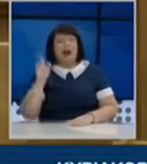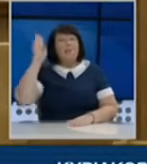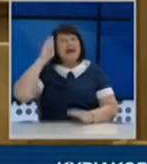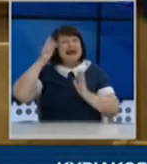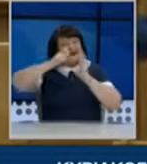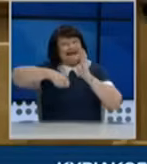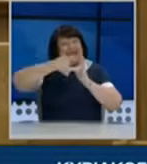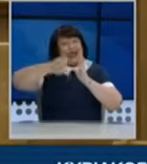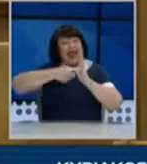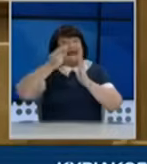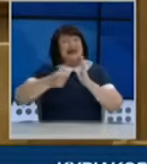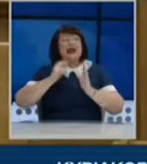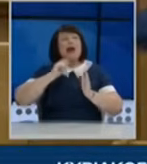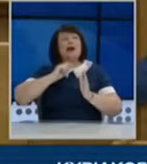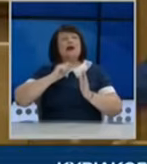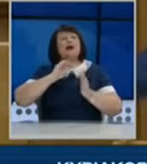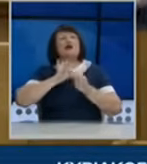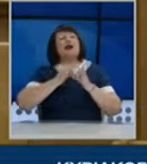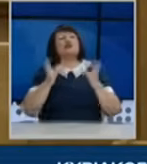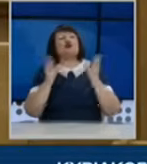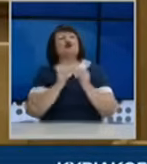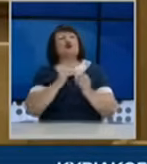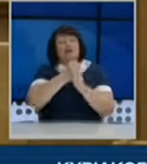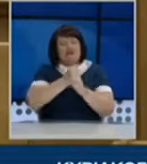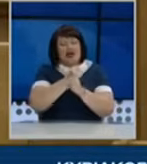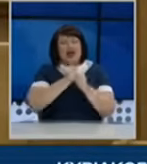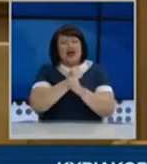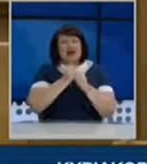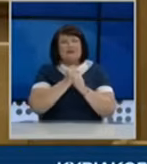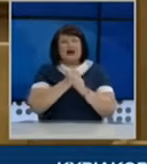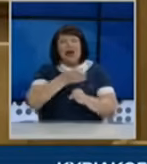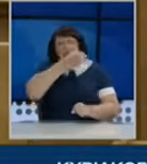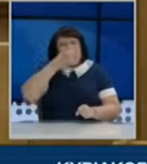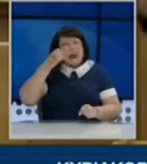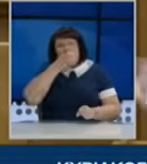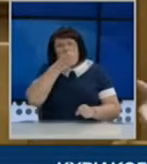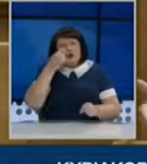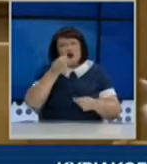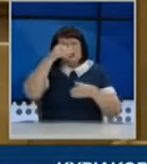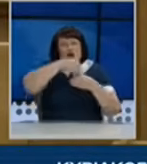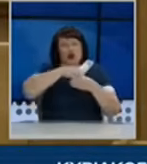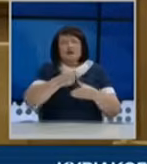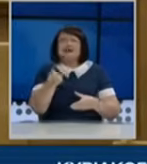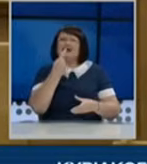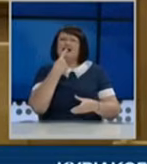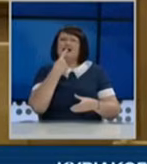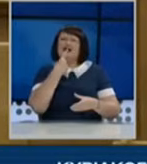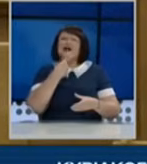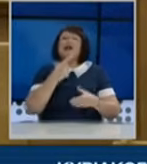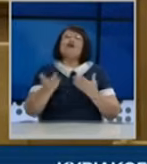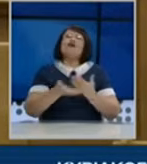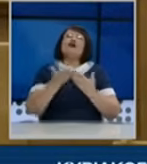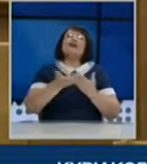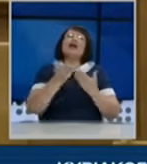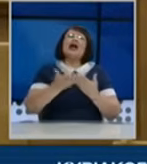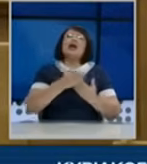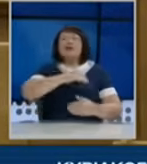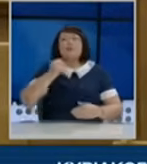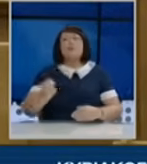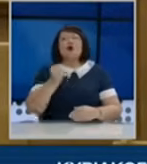ο Οργανισμός Φαρμάκων, πάλι οι γιατροί έλεγαν για ένα οπιούχο ναρκωτικό ότι είναι παυσίπονο και εκατομμύρια άνθρωποι, χιλιάδες